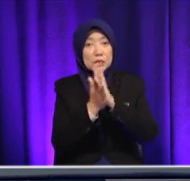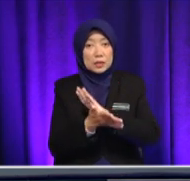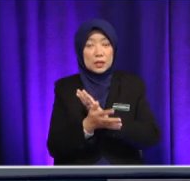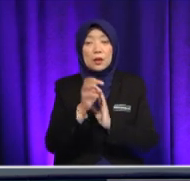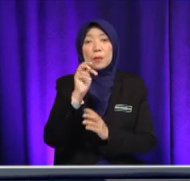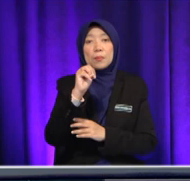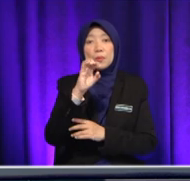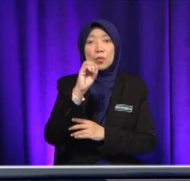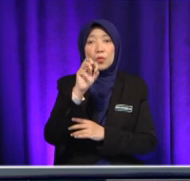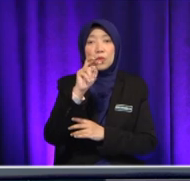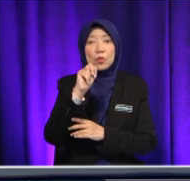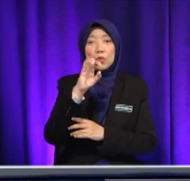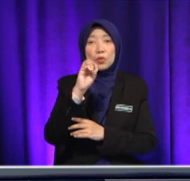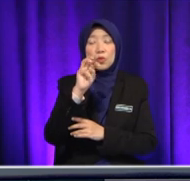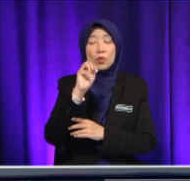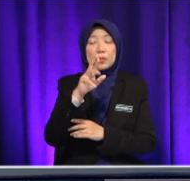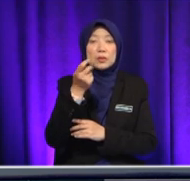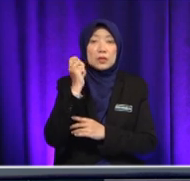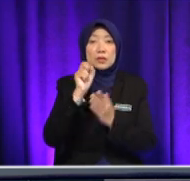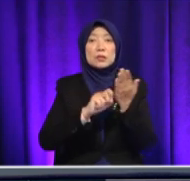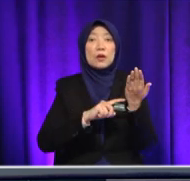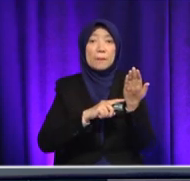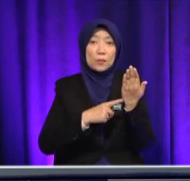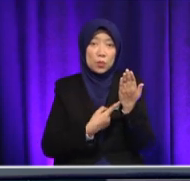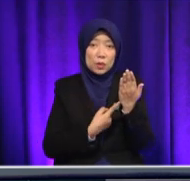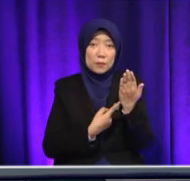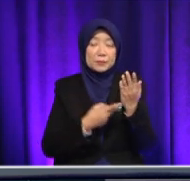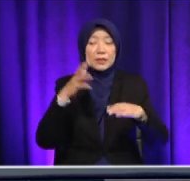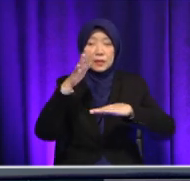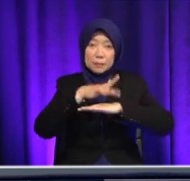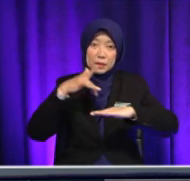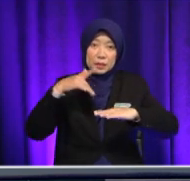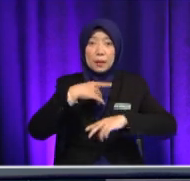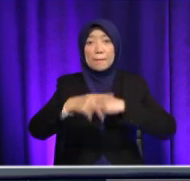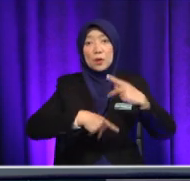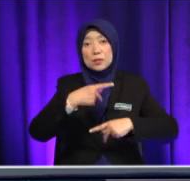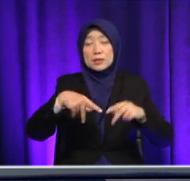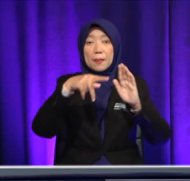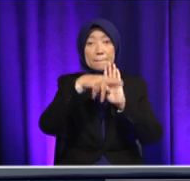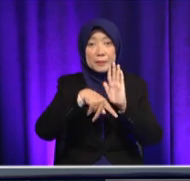keadaan asal. Itulah kita panggilnya proses penyah polimeran.